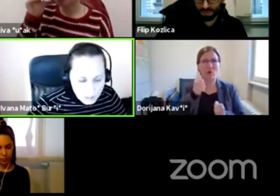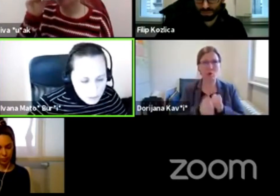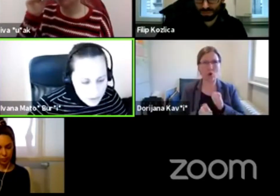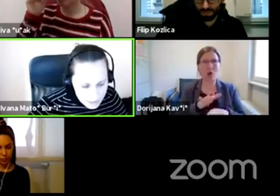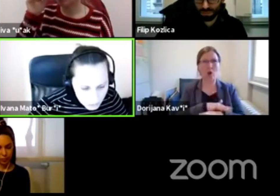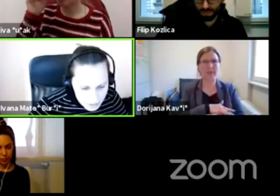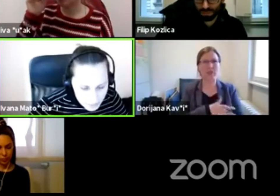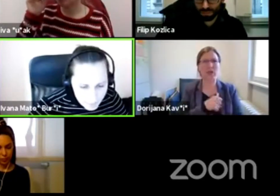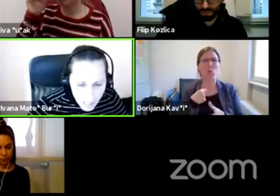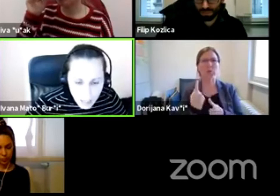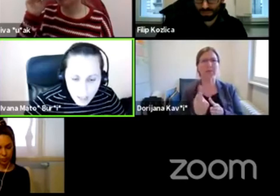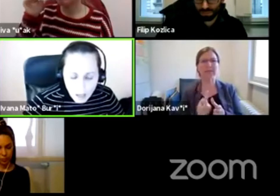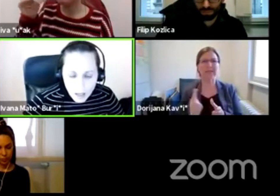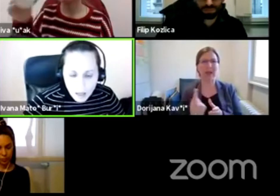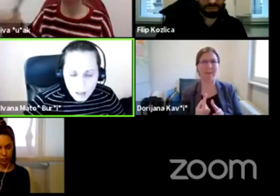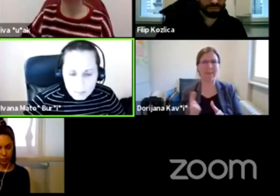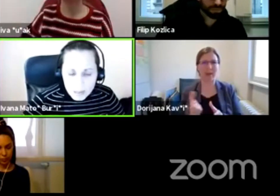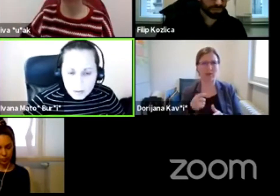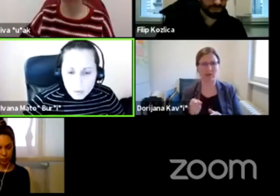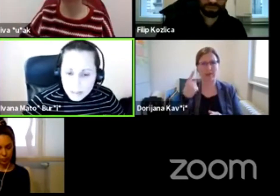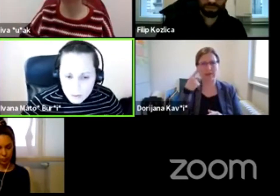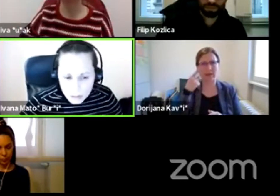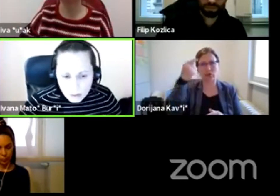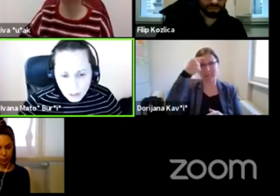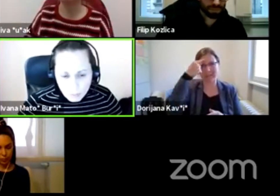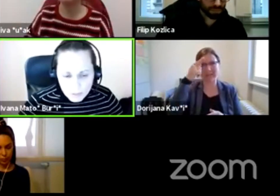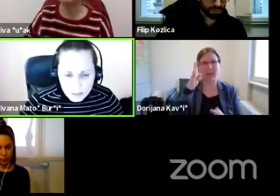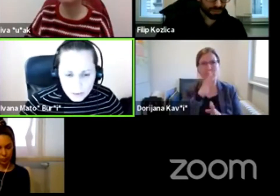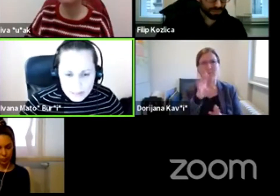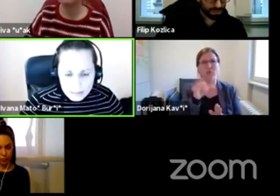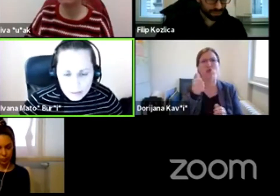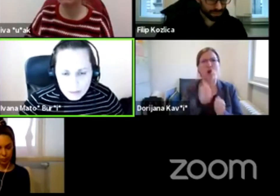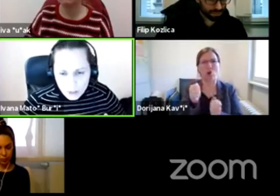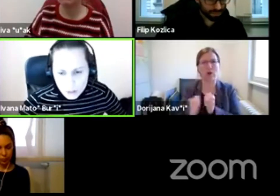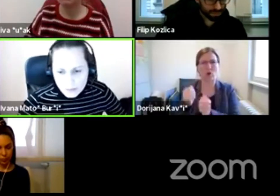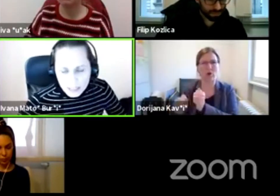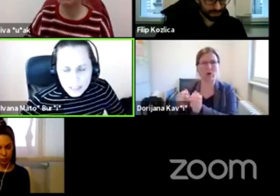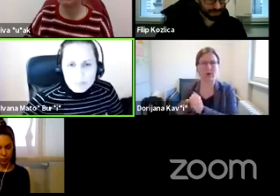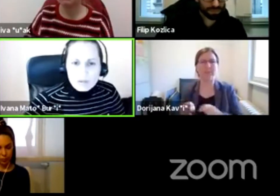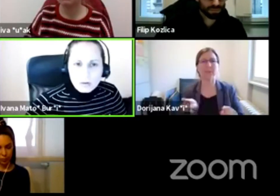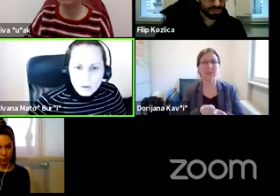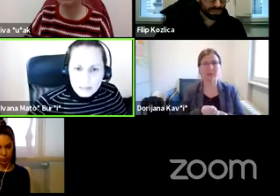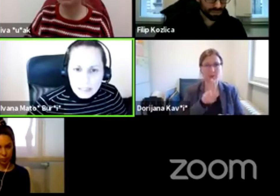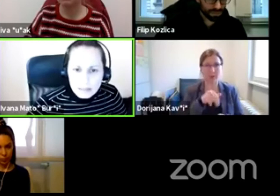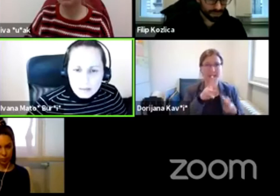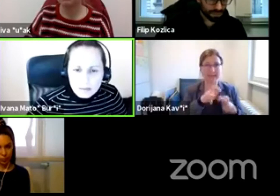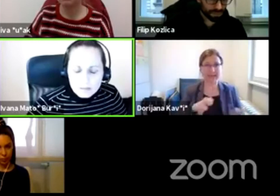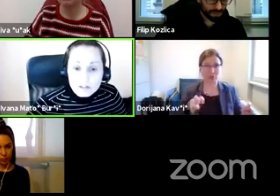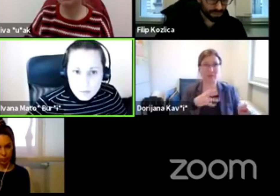njihovog mentalnog statusa. U Hrvatskoj isto tako provedeno je jedno istraživanje